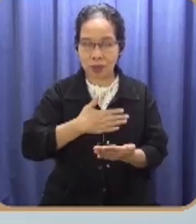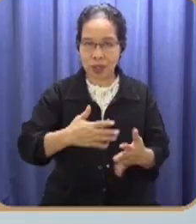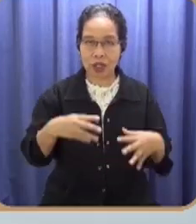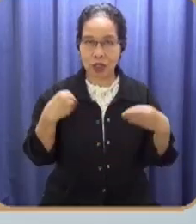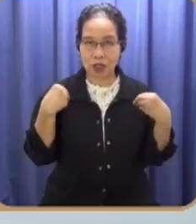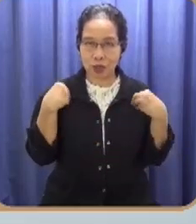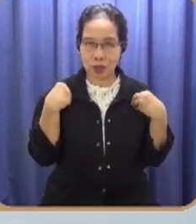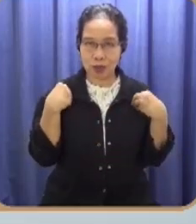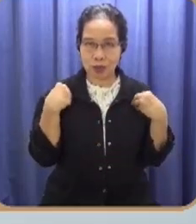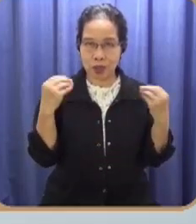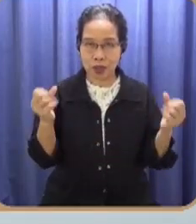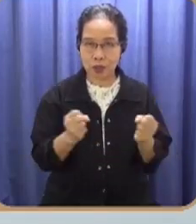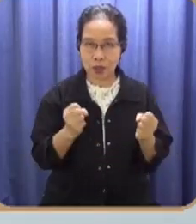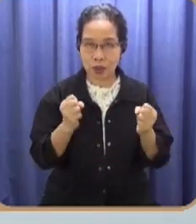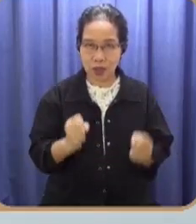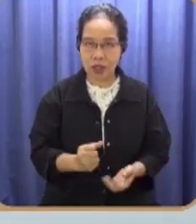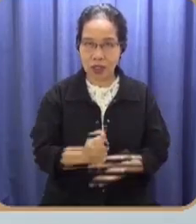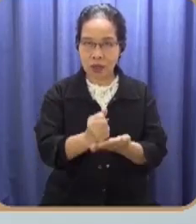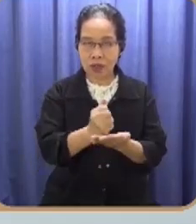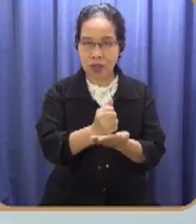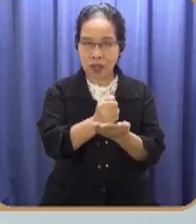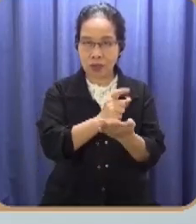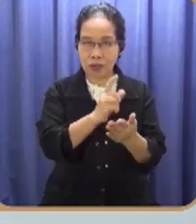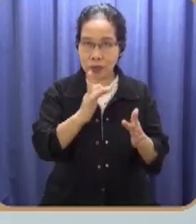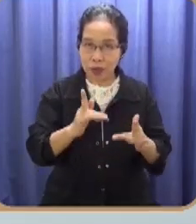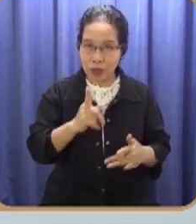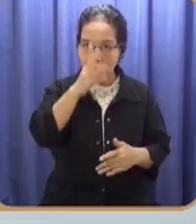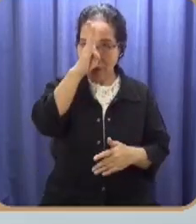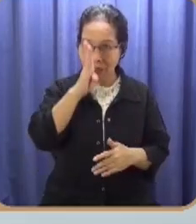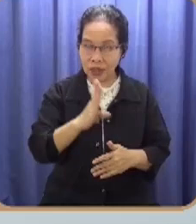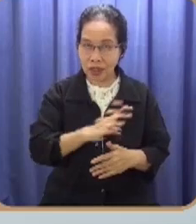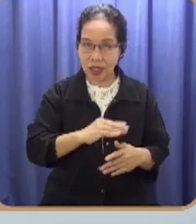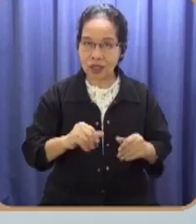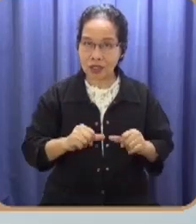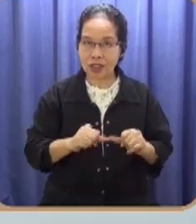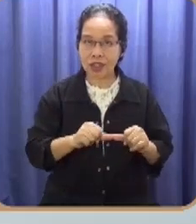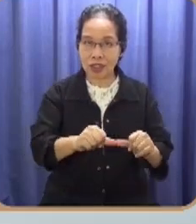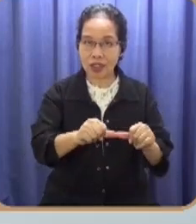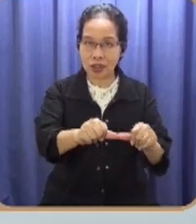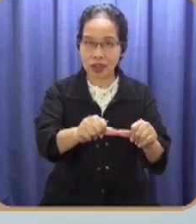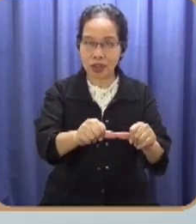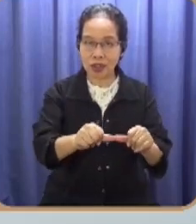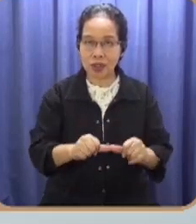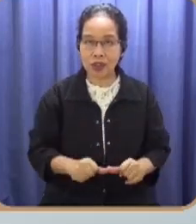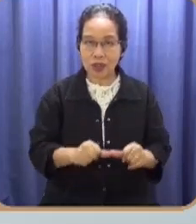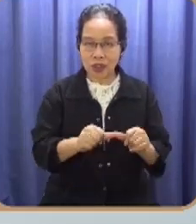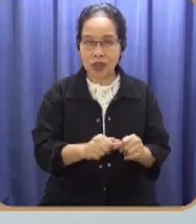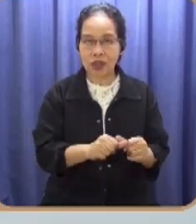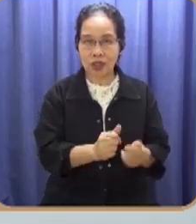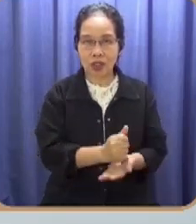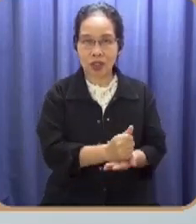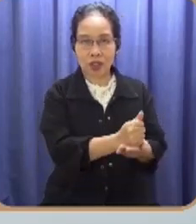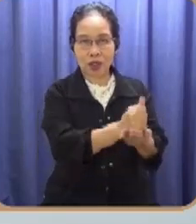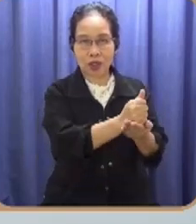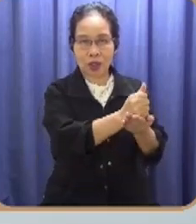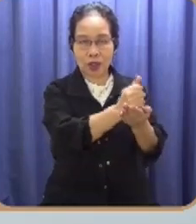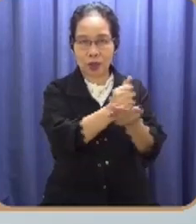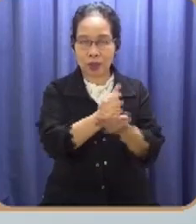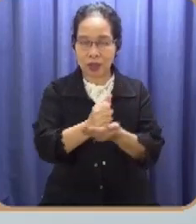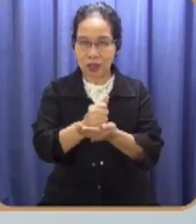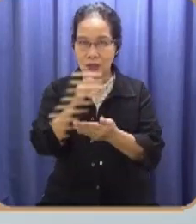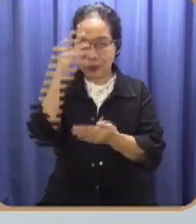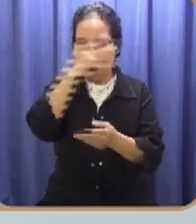munting makakayanan sa tulong at awa ng Panginoon, magpapatuloy po kami ng pakikipagtulungan sa atin pong mga